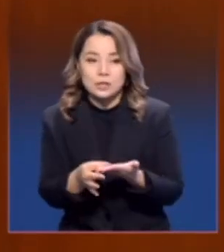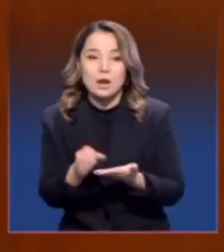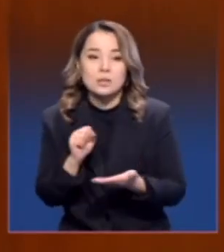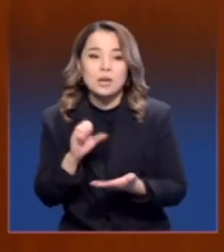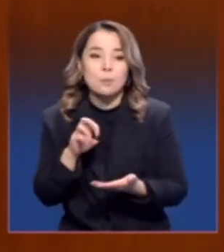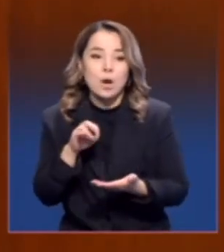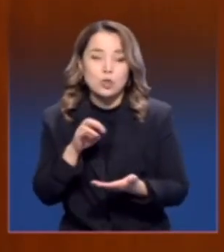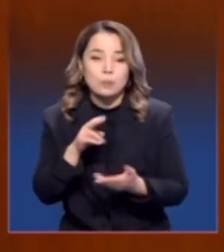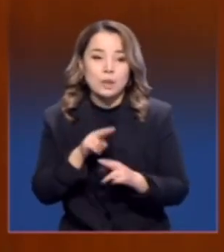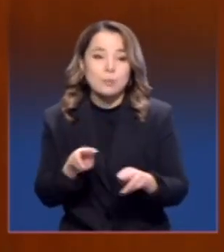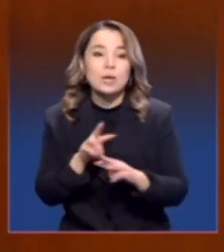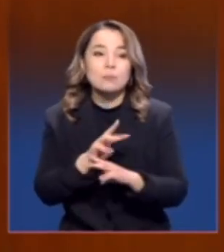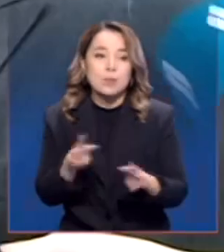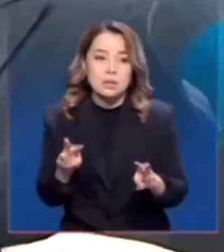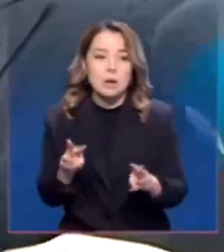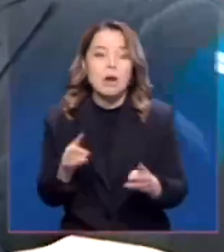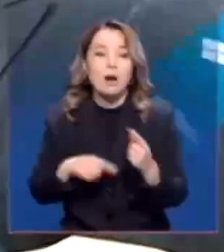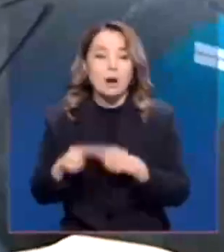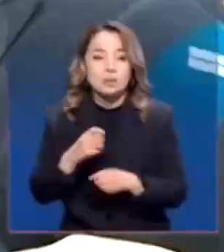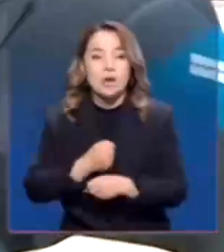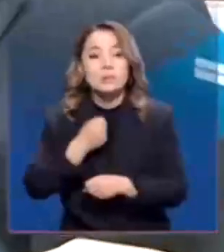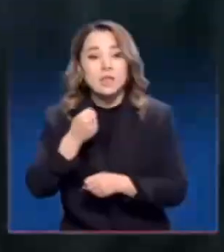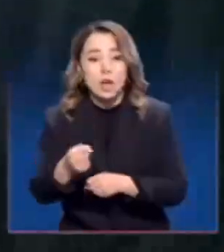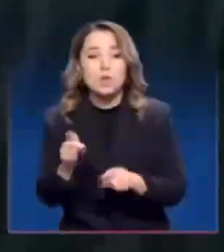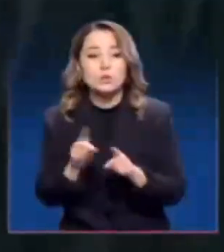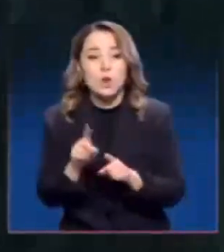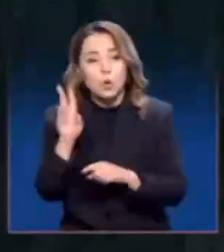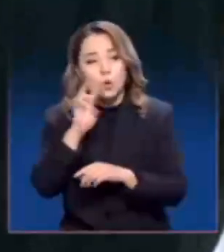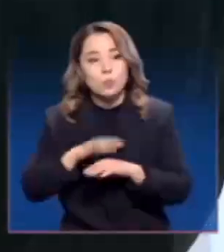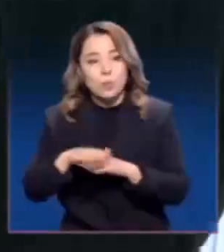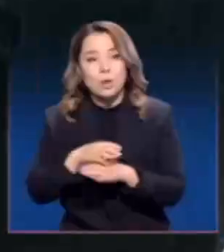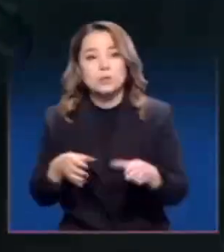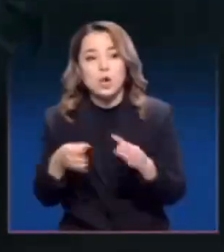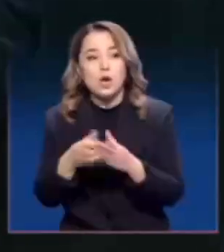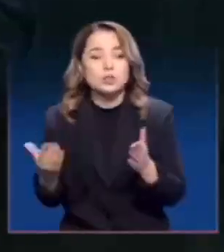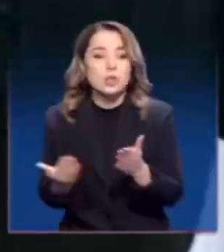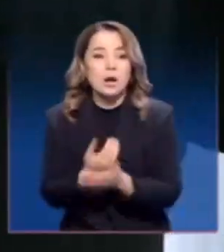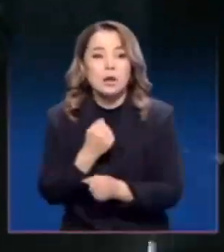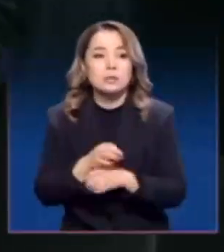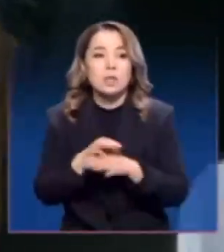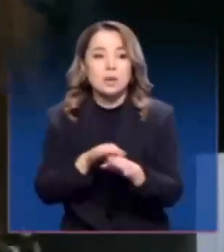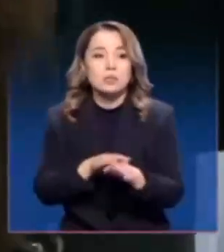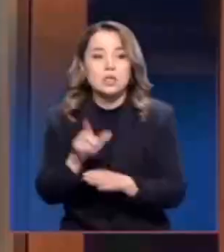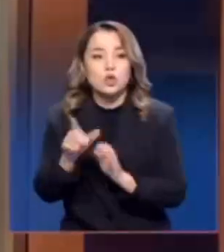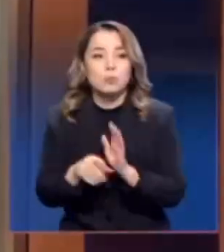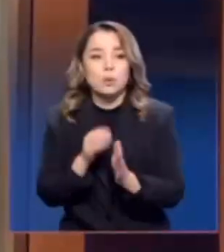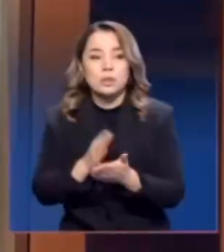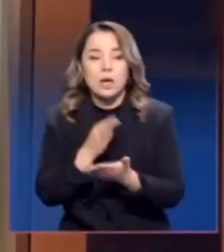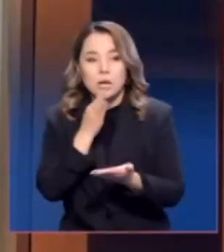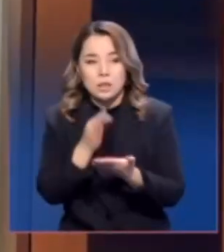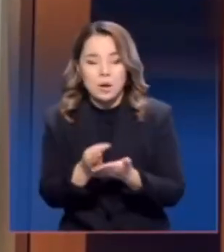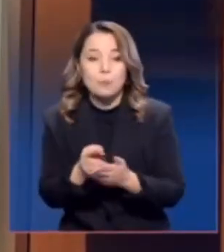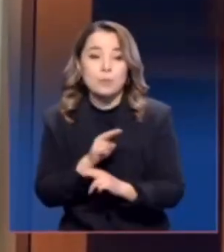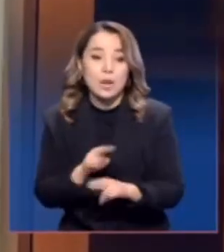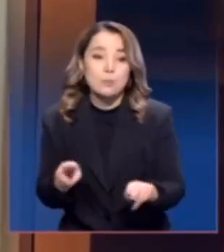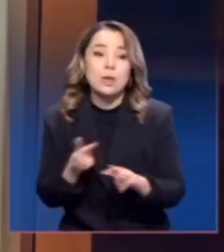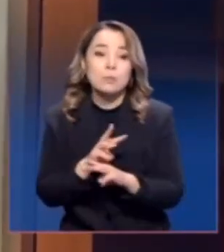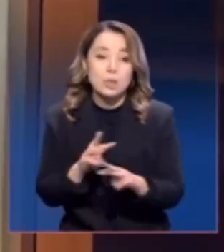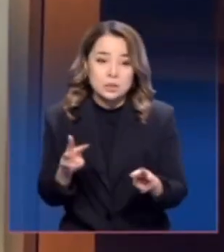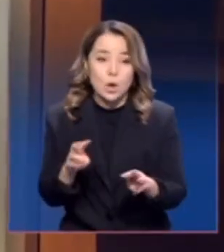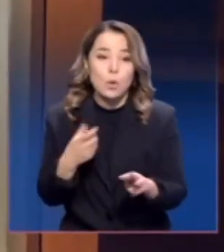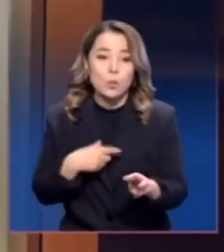Алихан Смайлов премьер-министр болып қайта тағайындалғанмен үкіметтің құрамы толық жаңаруы қажет дейді депутаттар. Премьер-министрдің